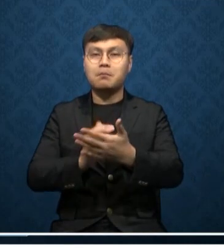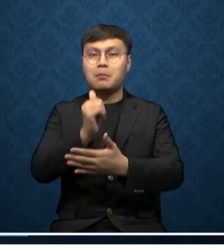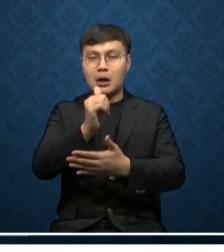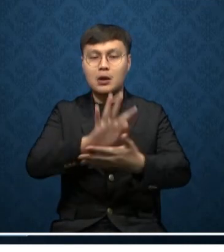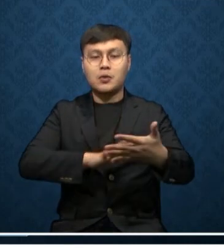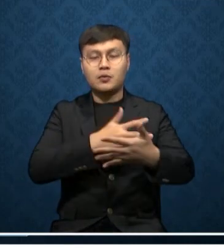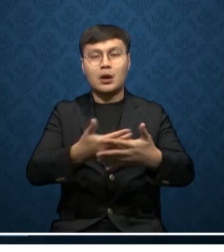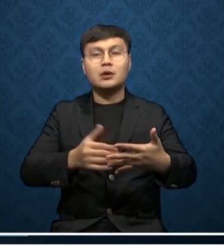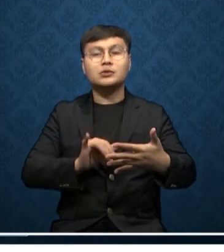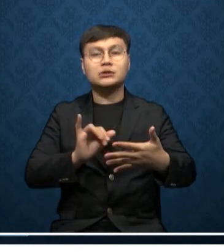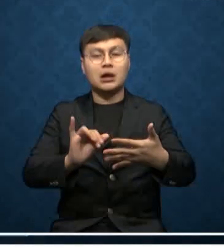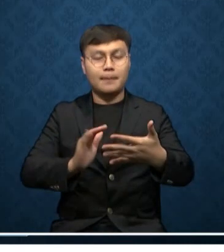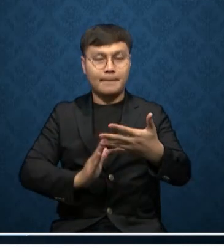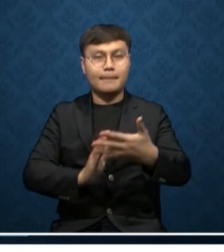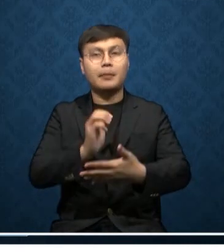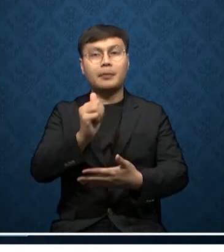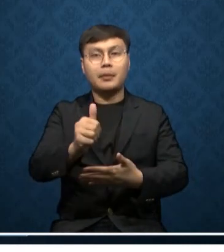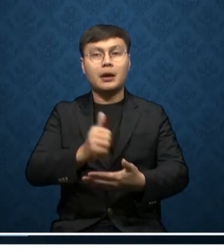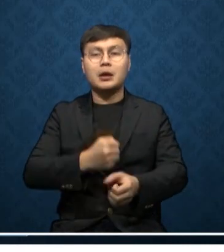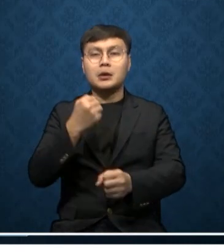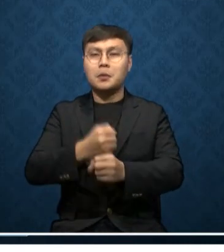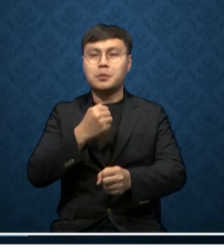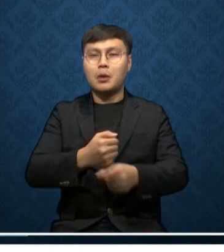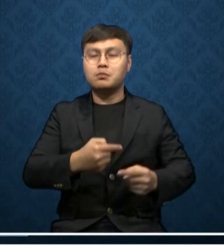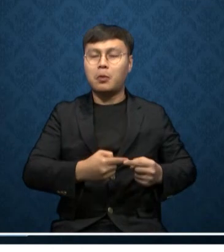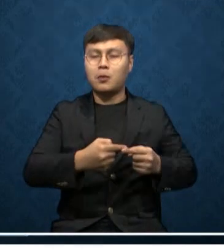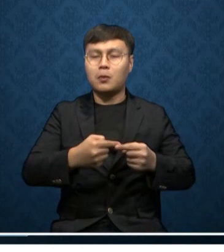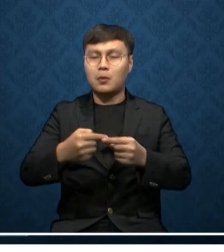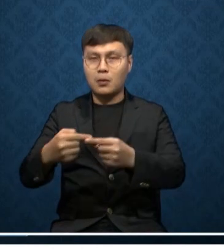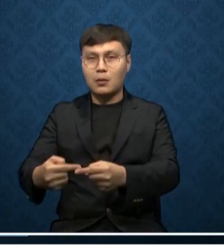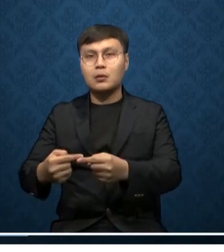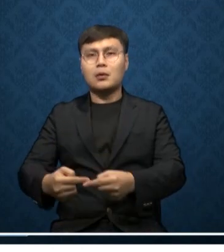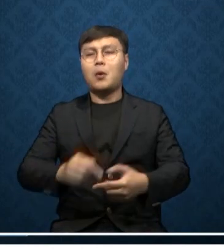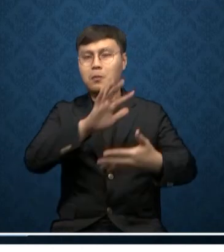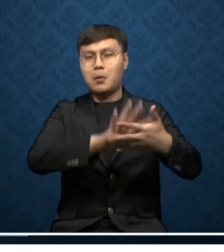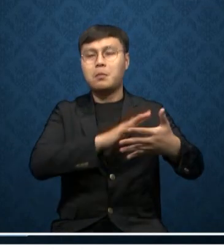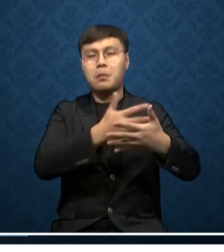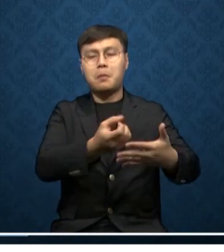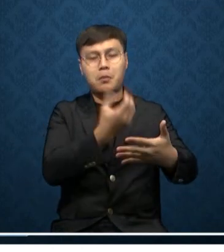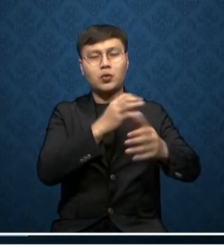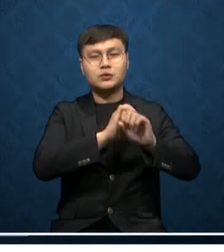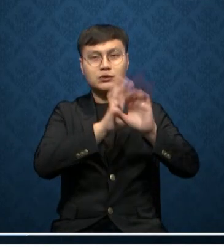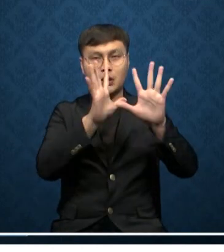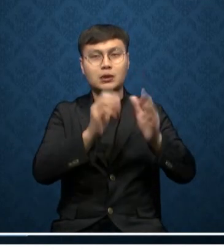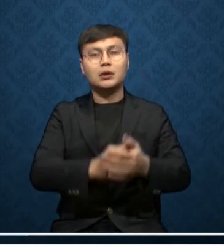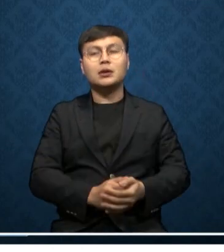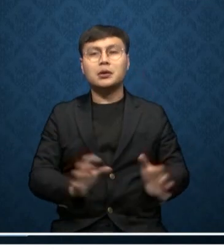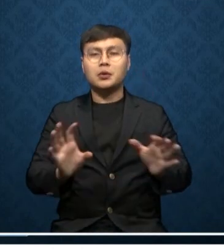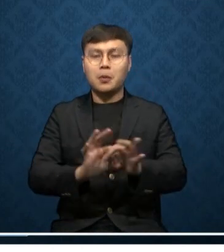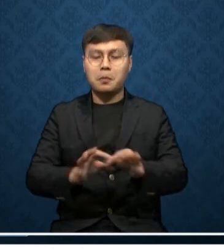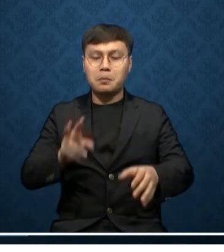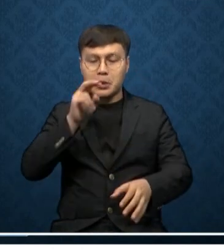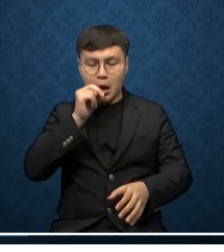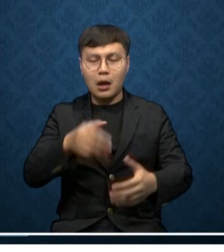ด้านนี้แต่ก็ตามนะครับจะต้องดำเนินการอย่างต่อเนื่องและมีแผนการดำเนินการที่ชัดเจนนะครับว่าปริมาณจัดการน้ำ